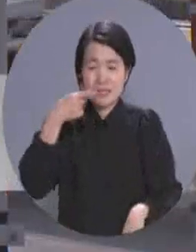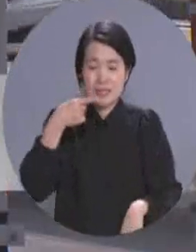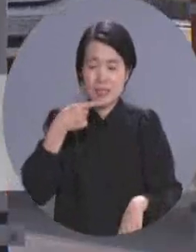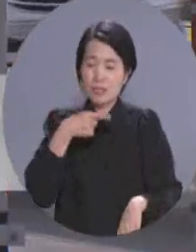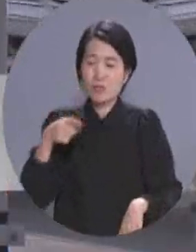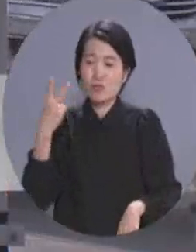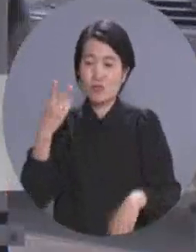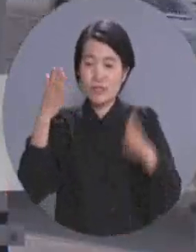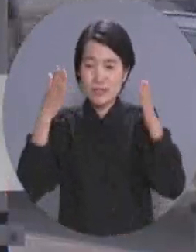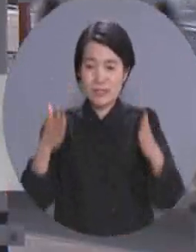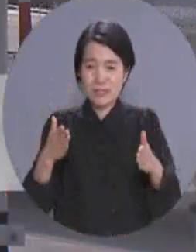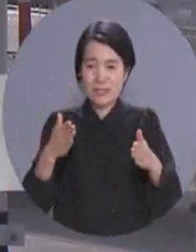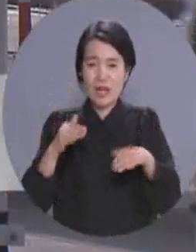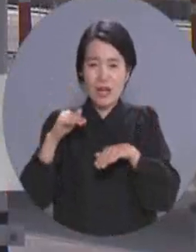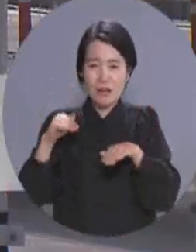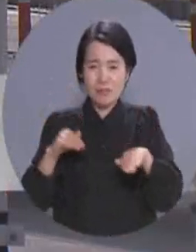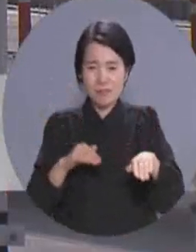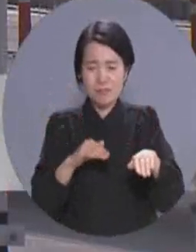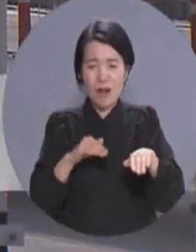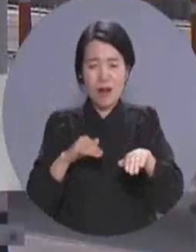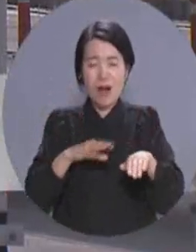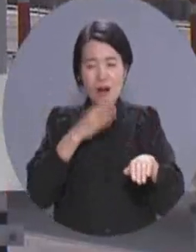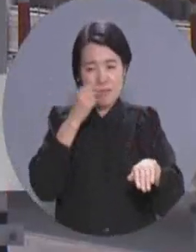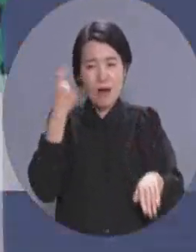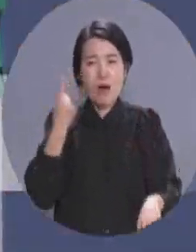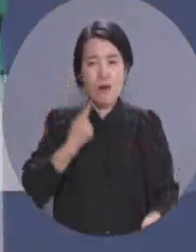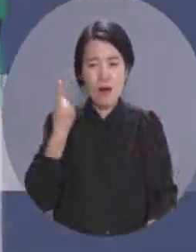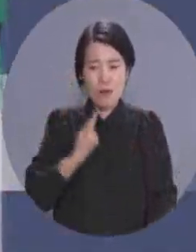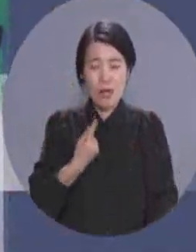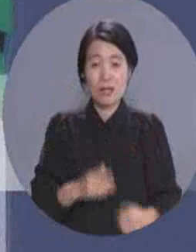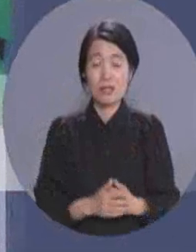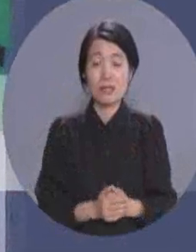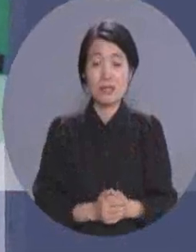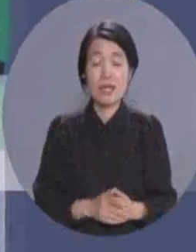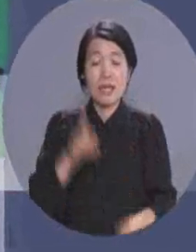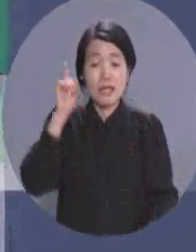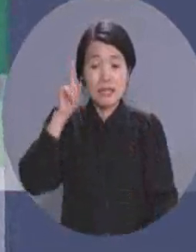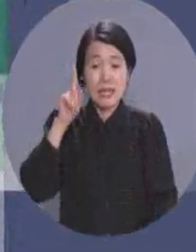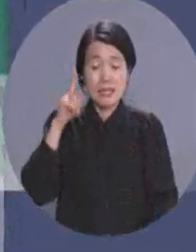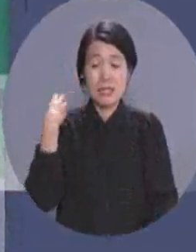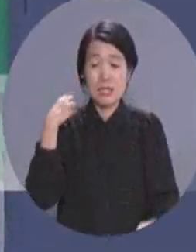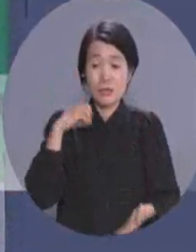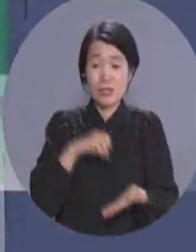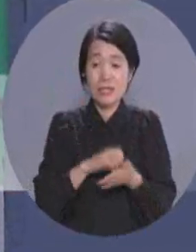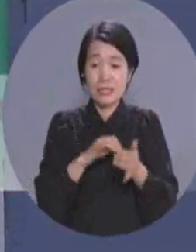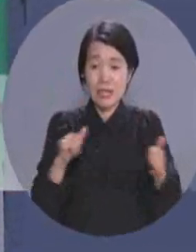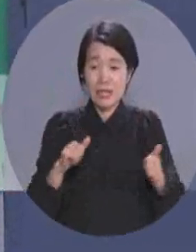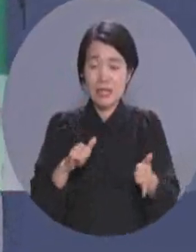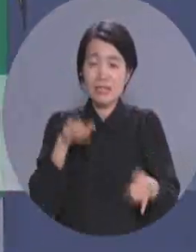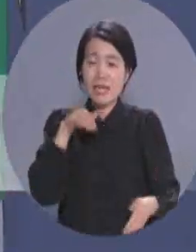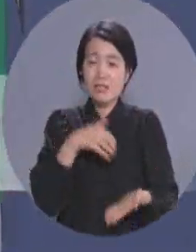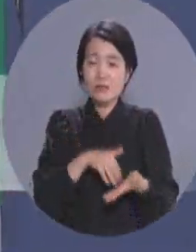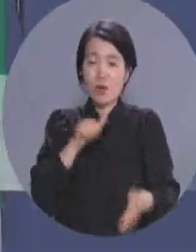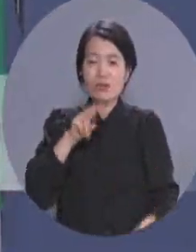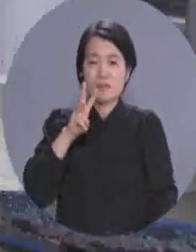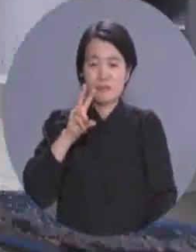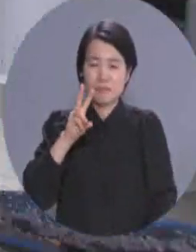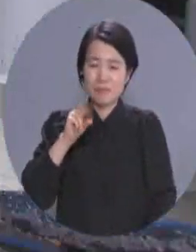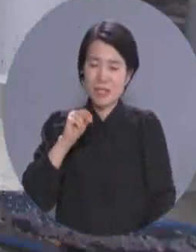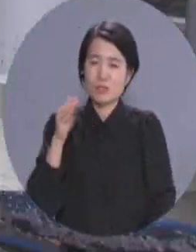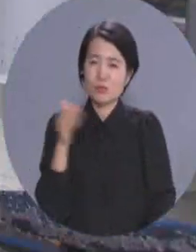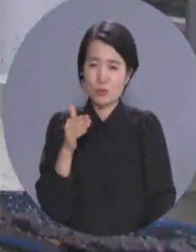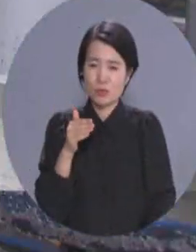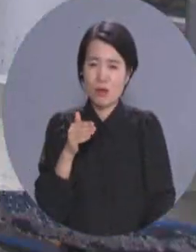2시 사이에 교통체증이 해소될 것으로 전망했습니다 내일 귀경 차량은 52만대로 예상되며